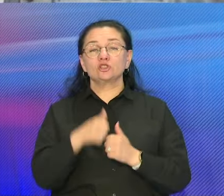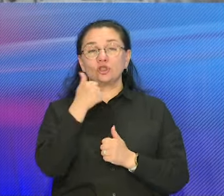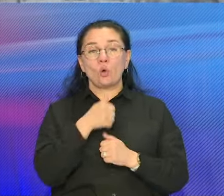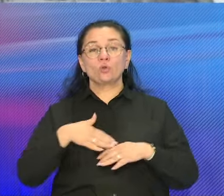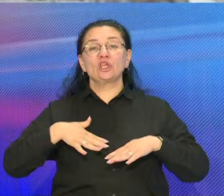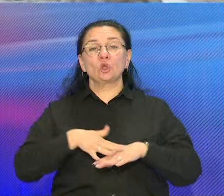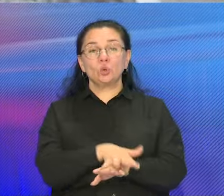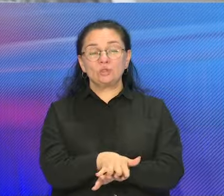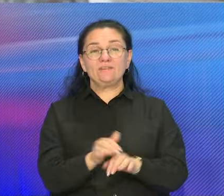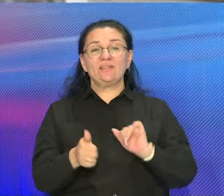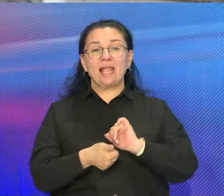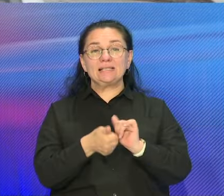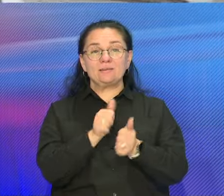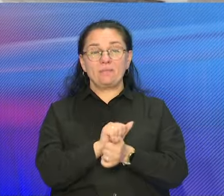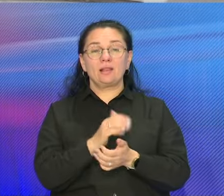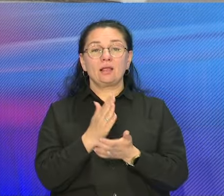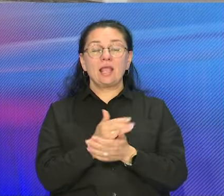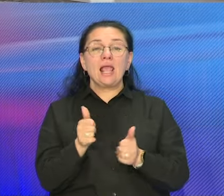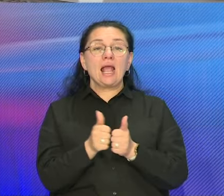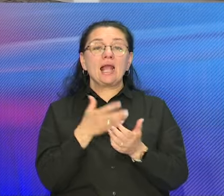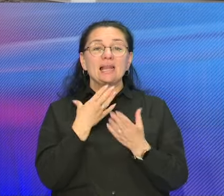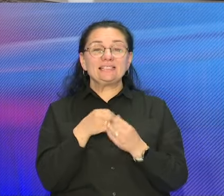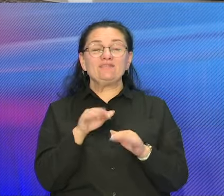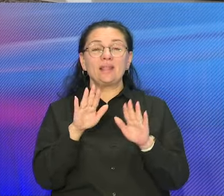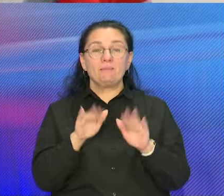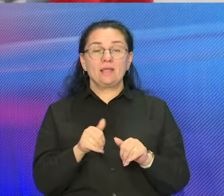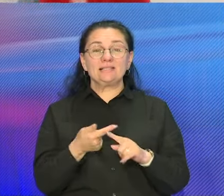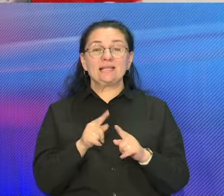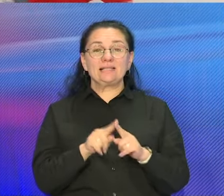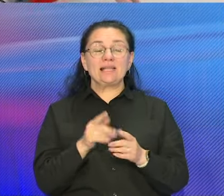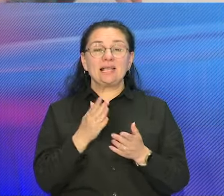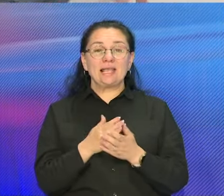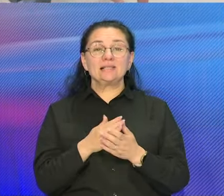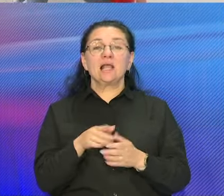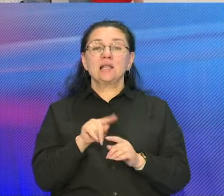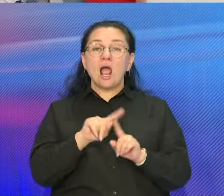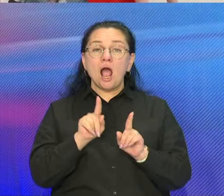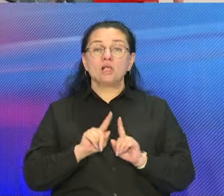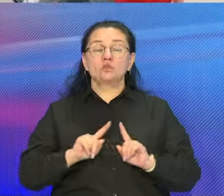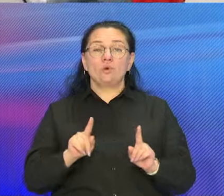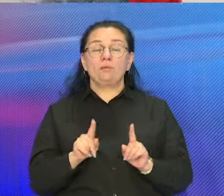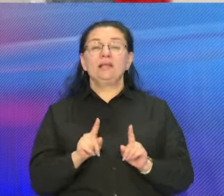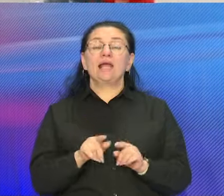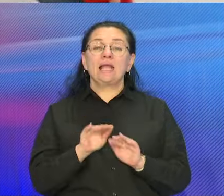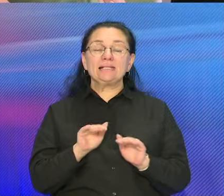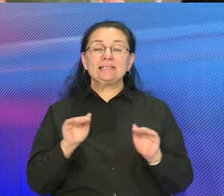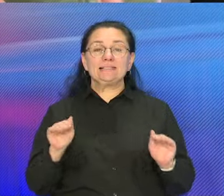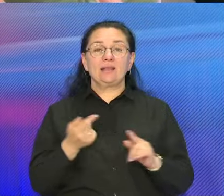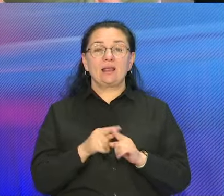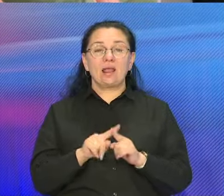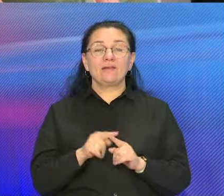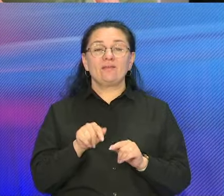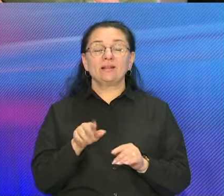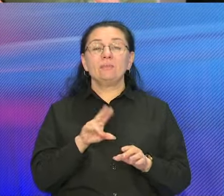змена проходить у малявничном месте каля Гродна, где створена доступная сяродя для особливых отпочивальников Гэтым разом для